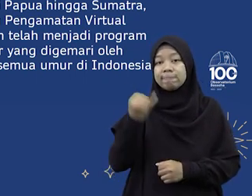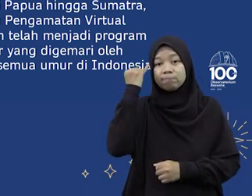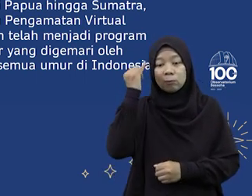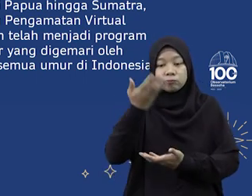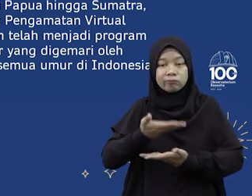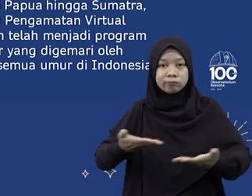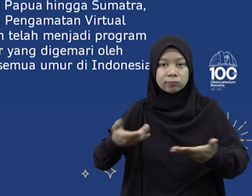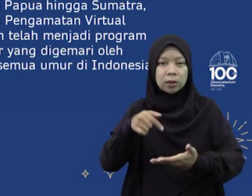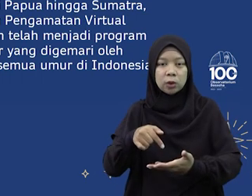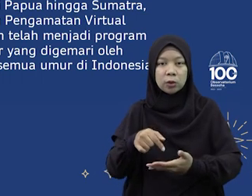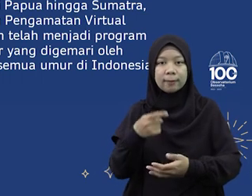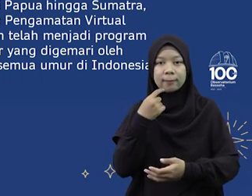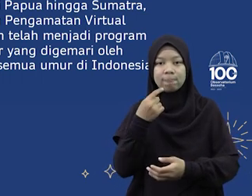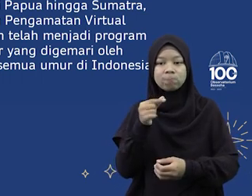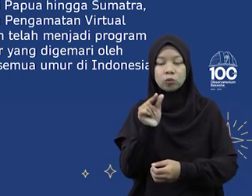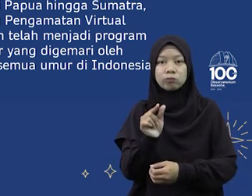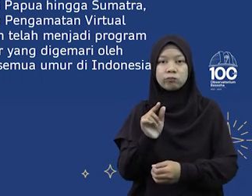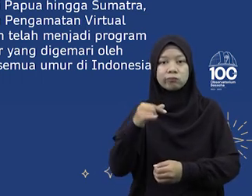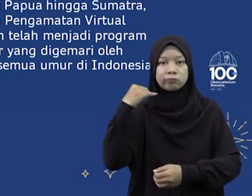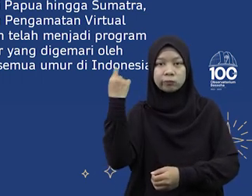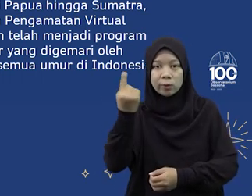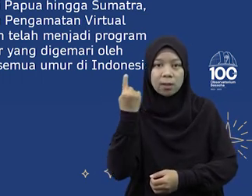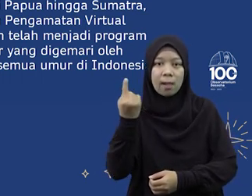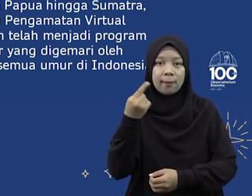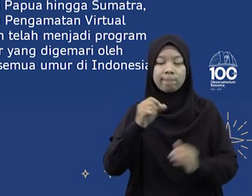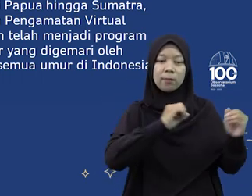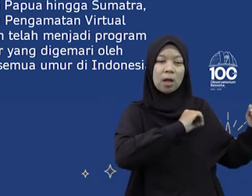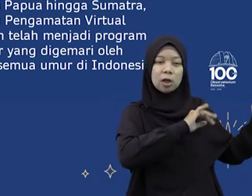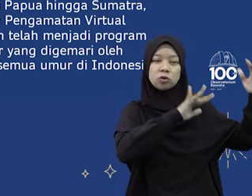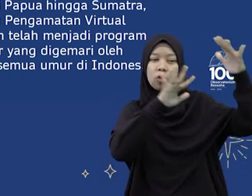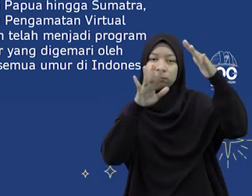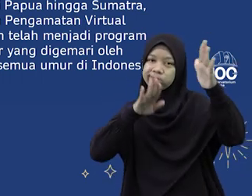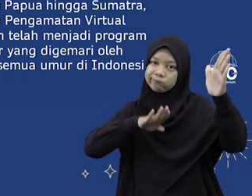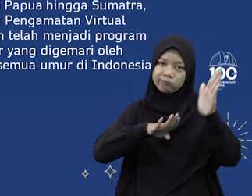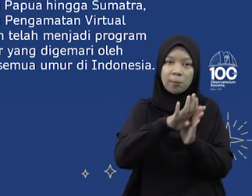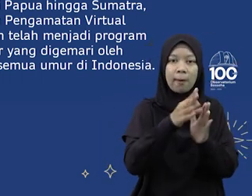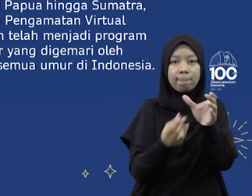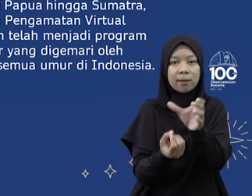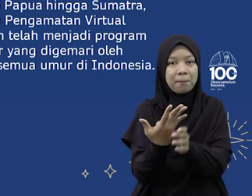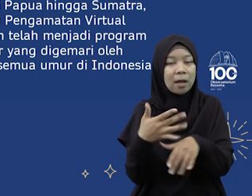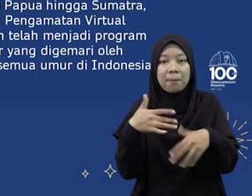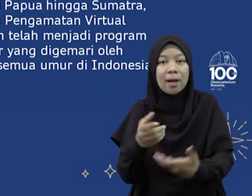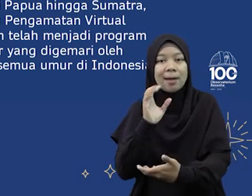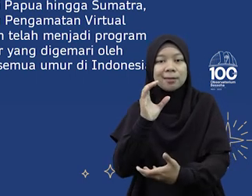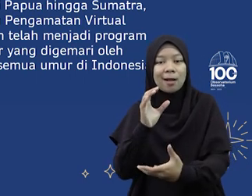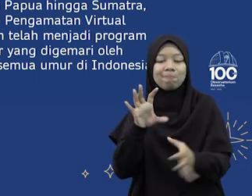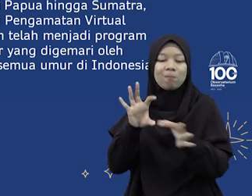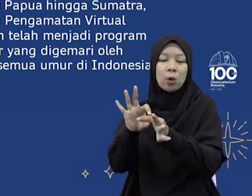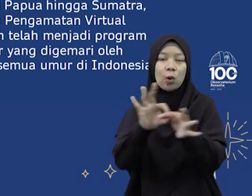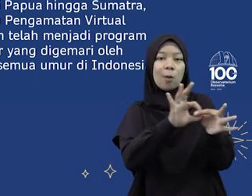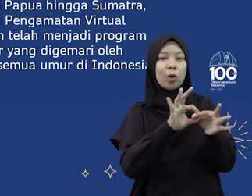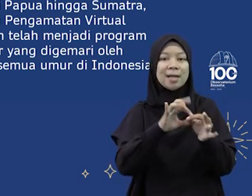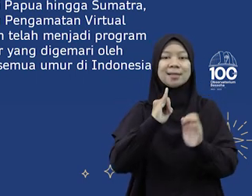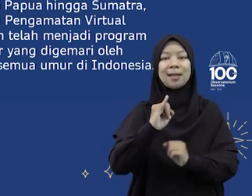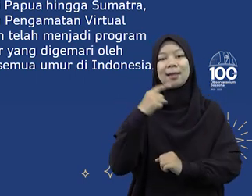studinya universal astronomi maju dan berkembang dengan modus kolaborasi internasional yang intensif dan